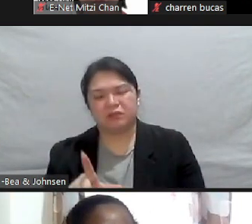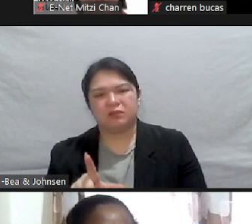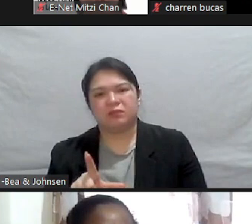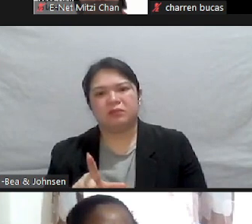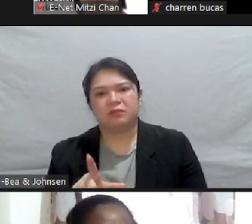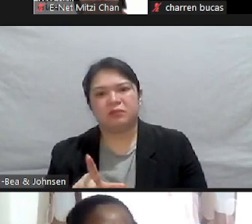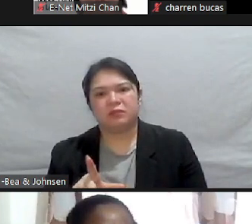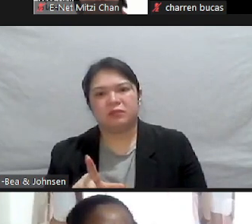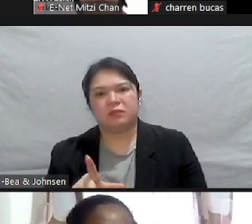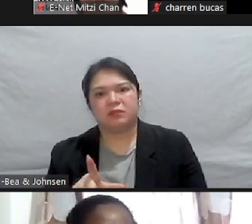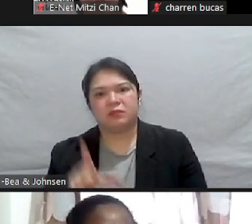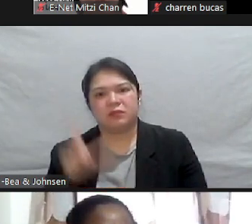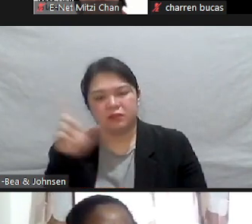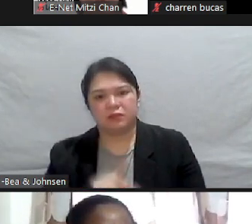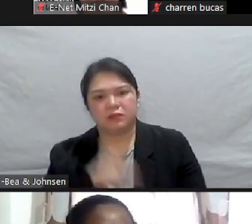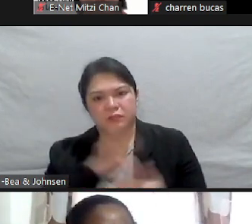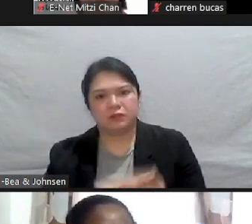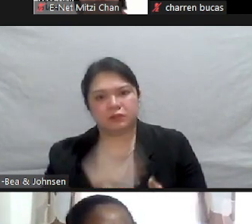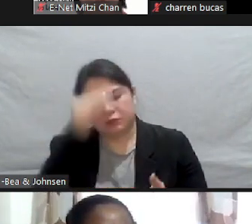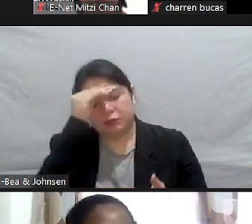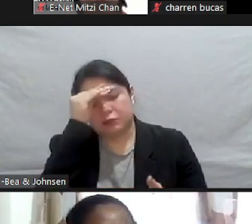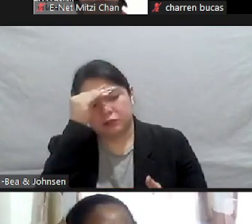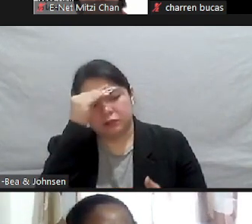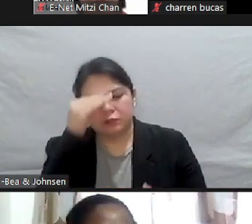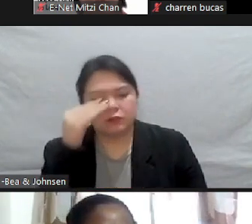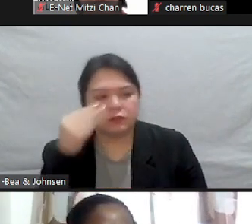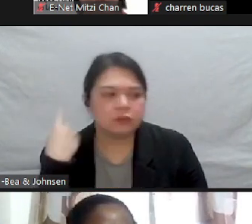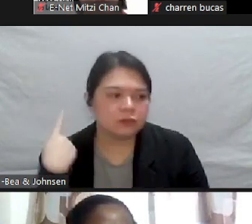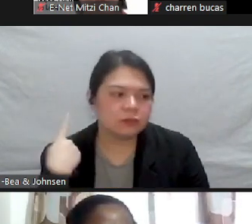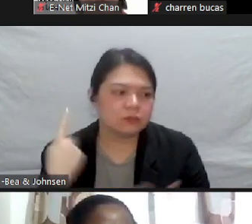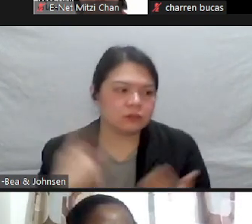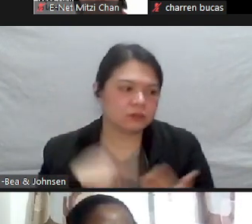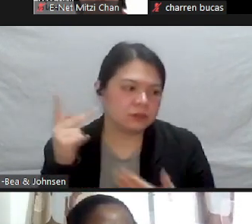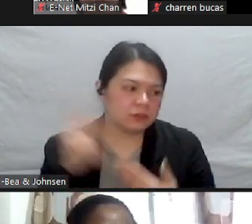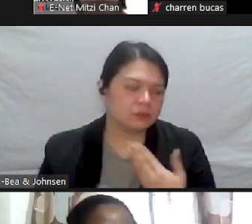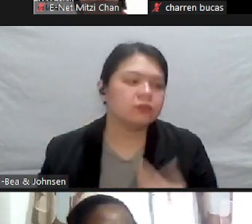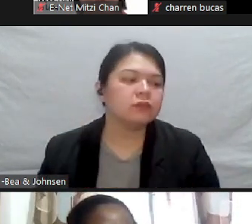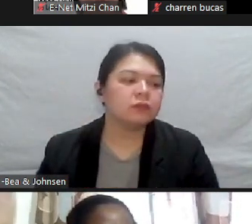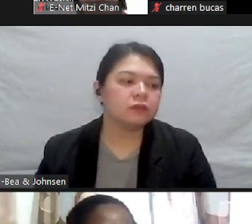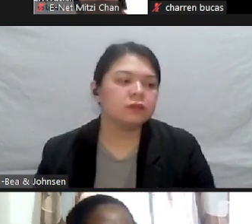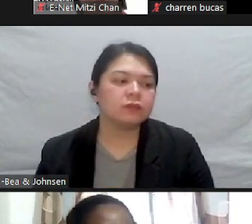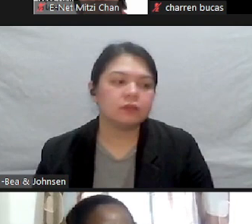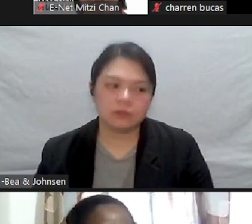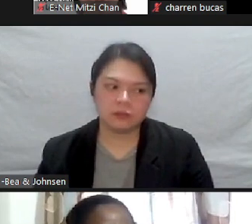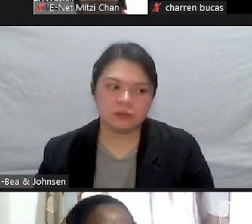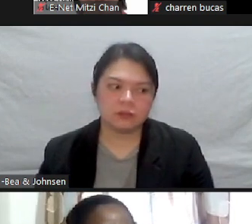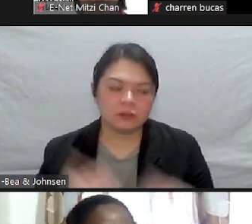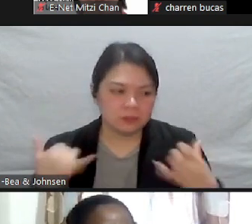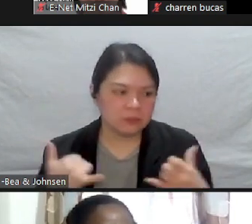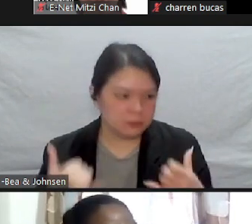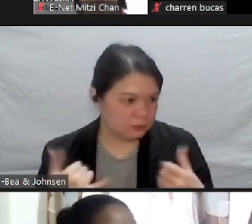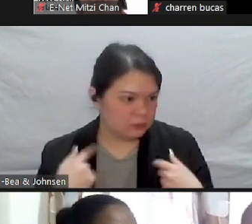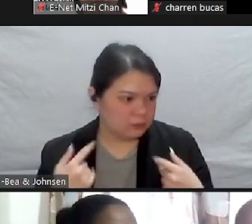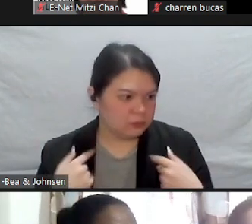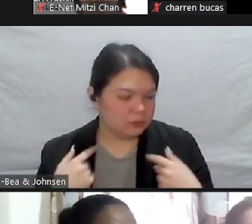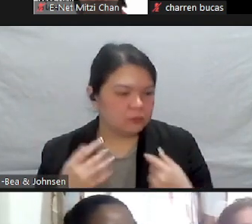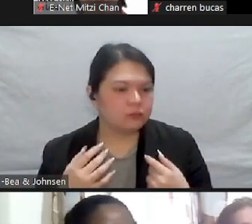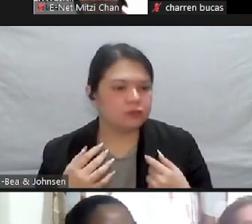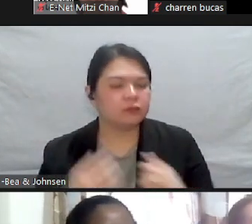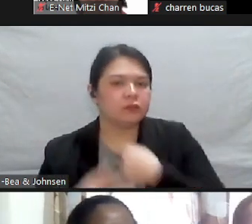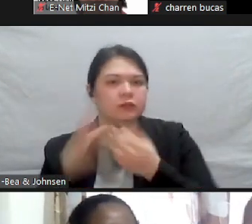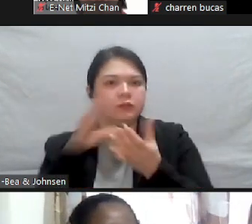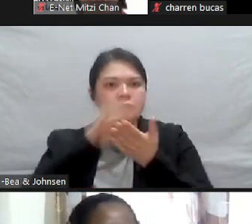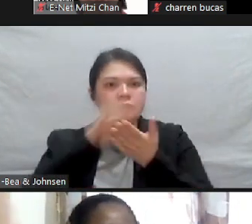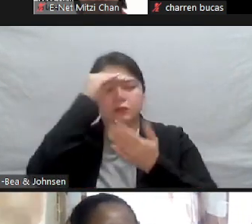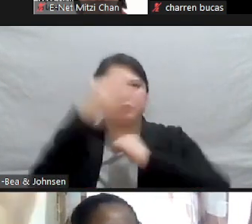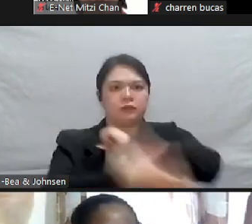ang ating learning ano, progress. Matindi yung sinasabi nating learning poverty dahil